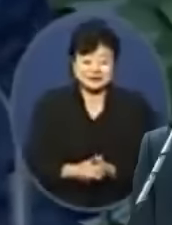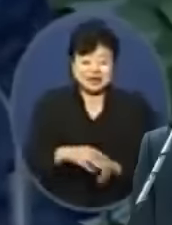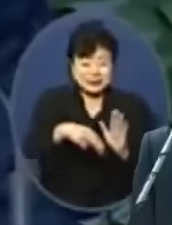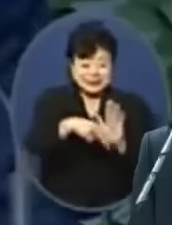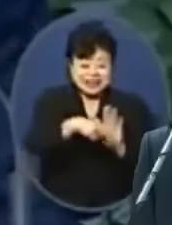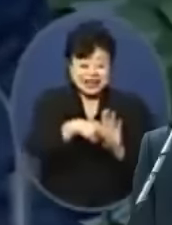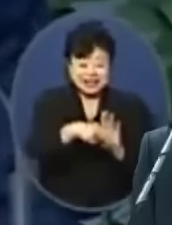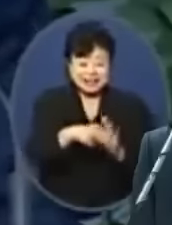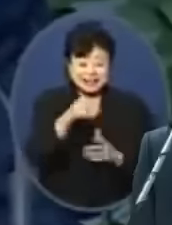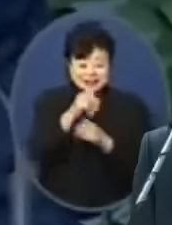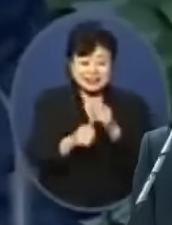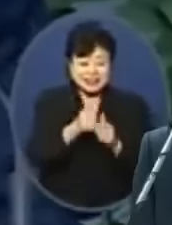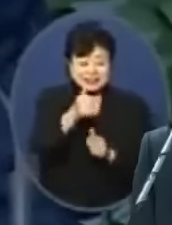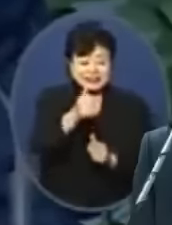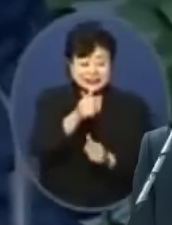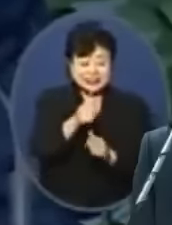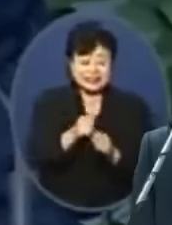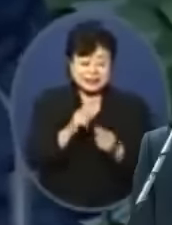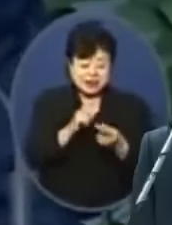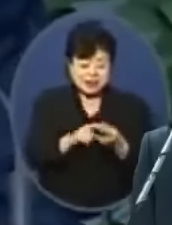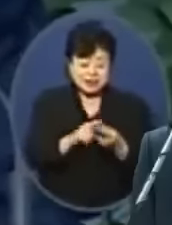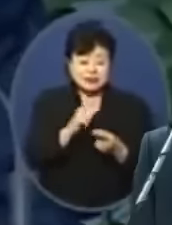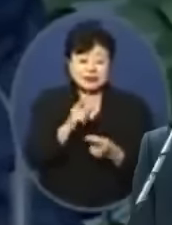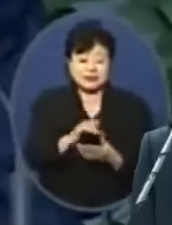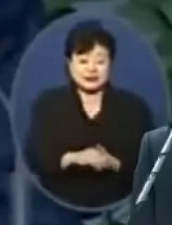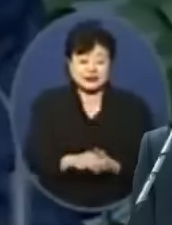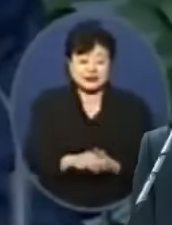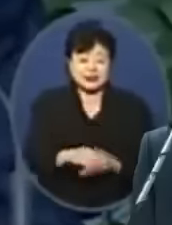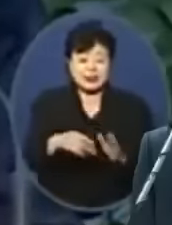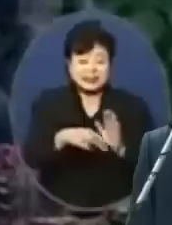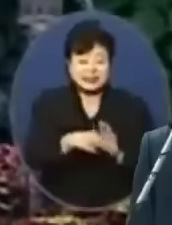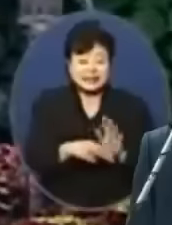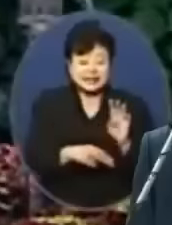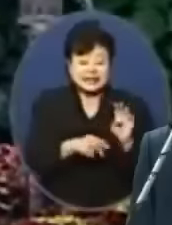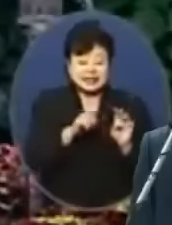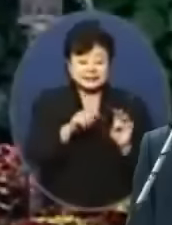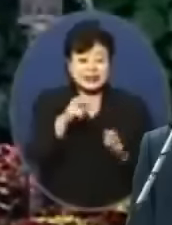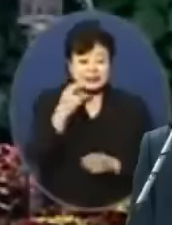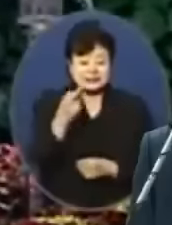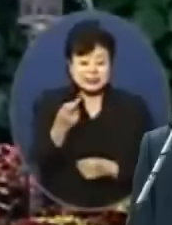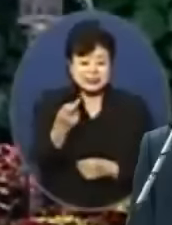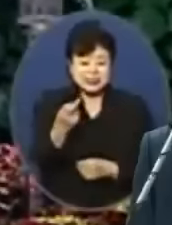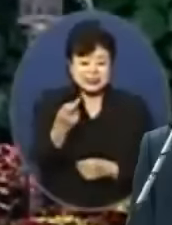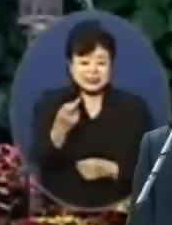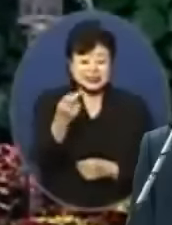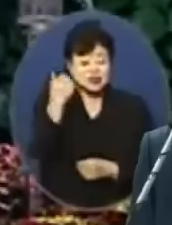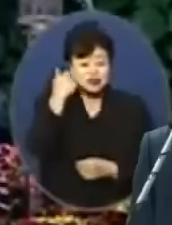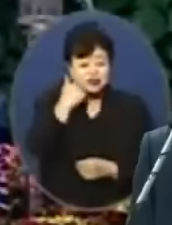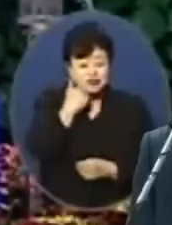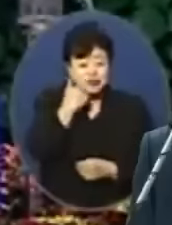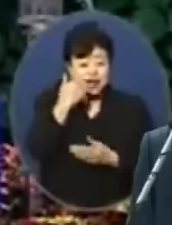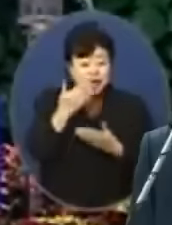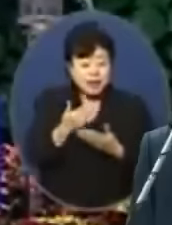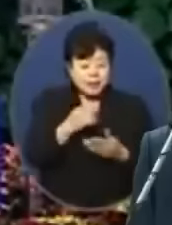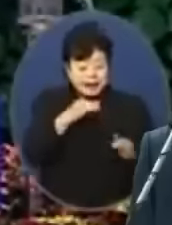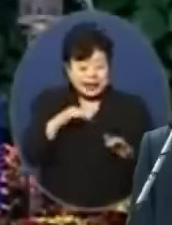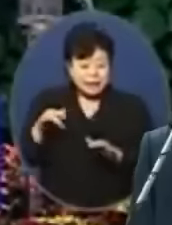이사야는 전능하신 하나님에 대하여 이렇게 고백합니다. 이사야 40장 12절에 누가